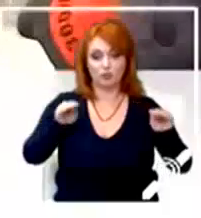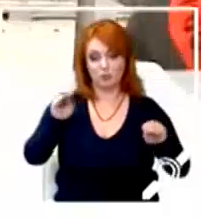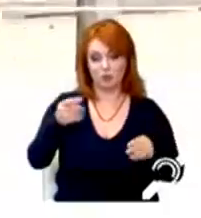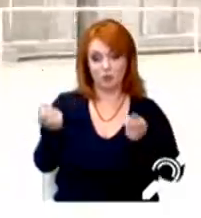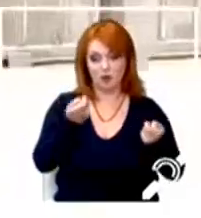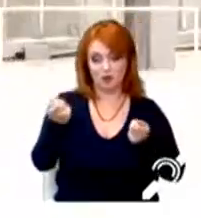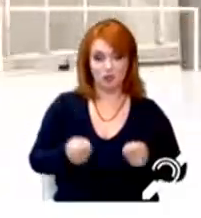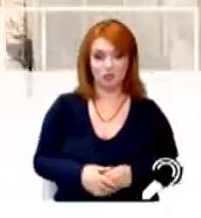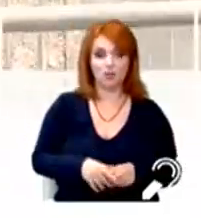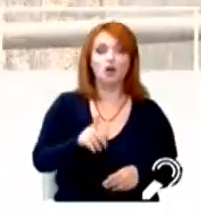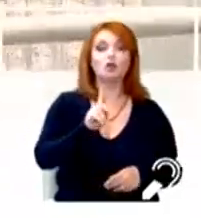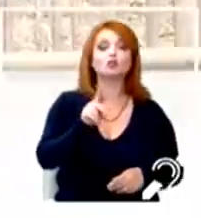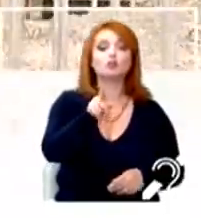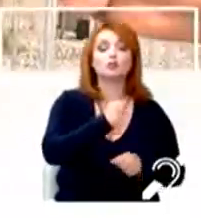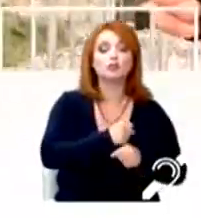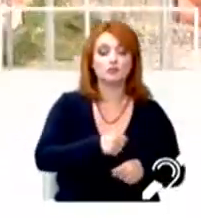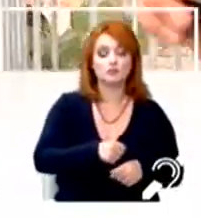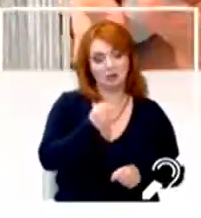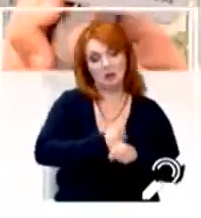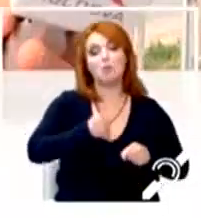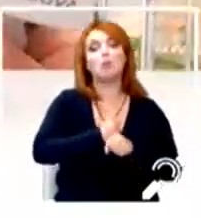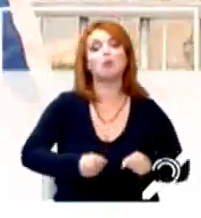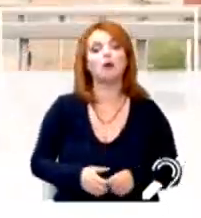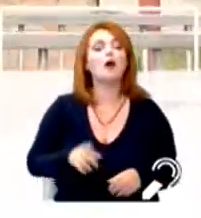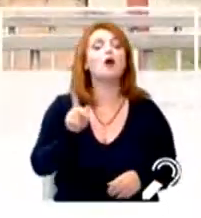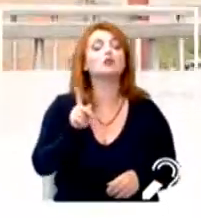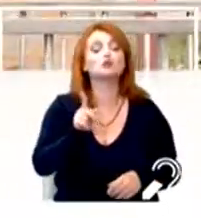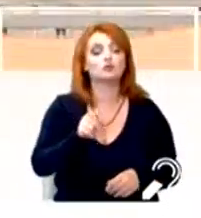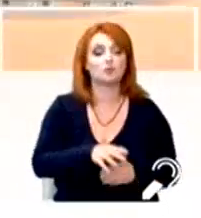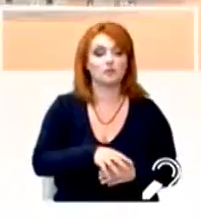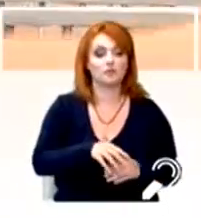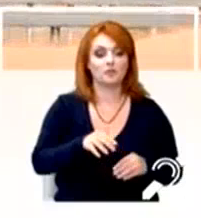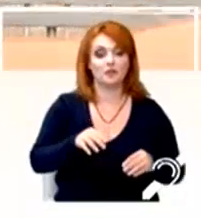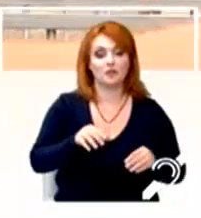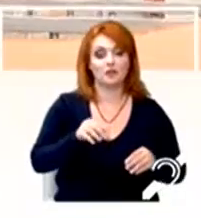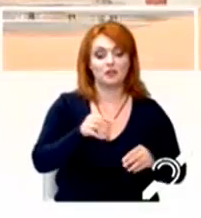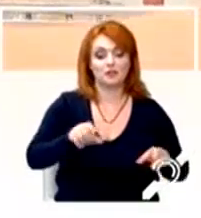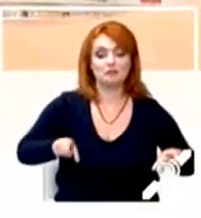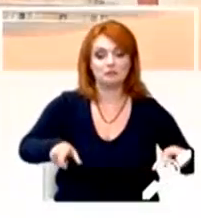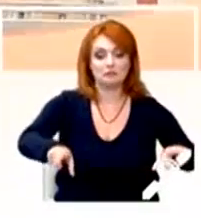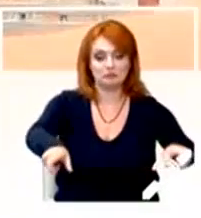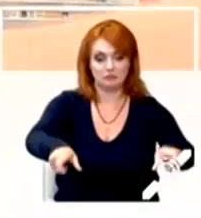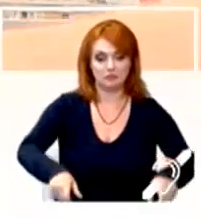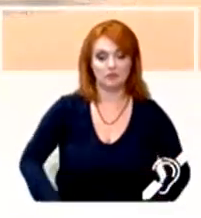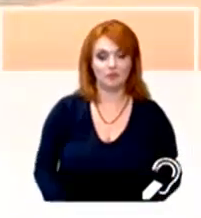ce faceți? Lucrăm. Ce anume? Ce lucrări? Facem show. Așa răzăm